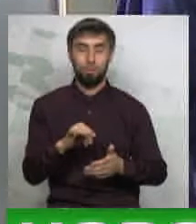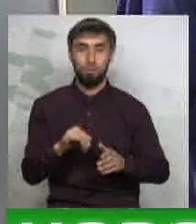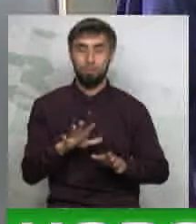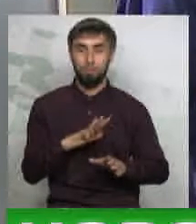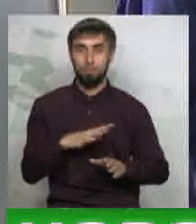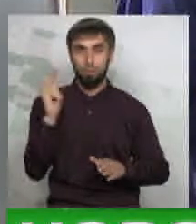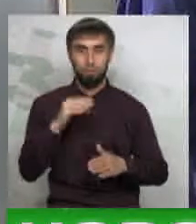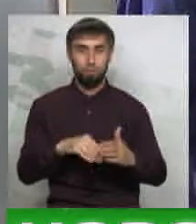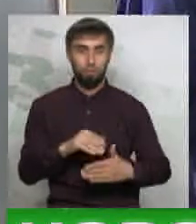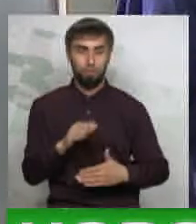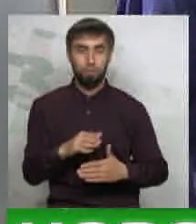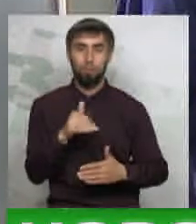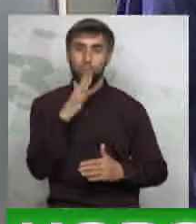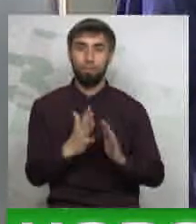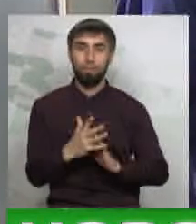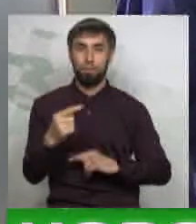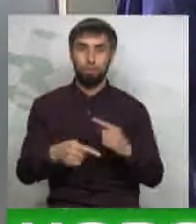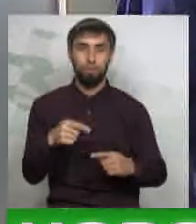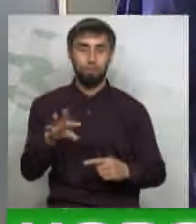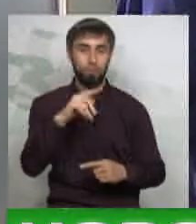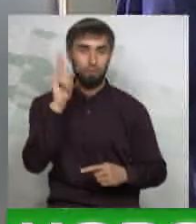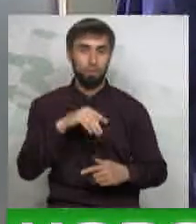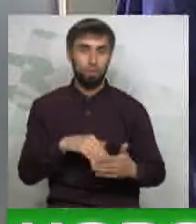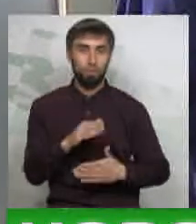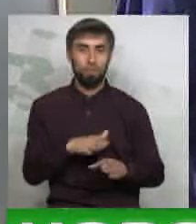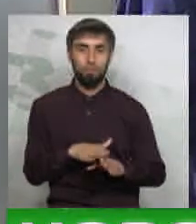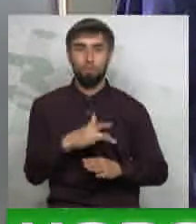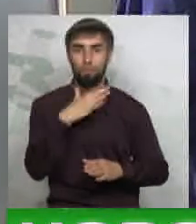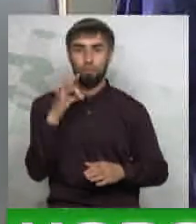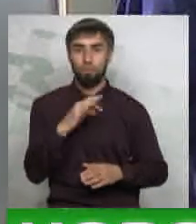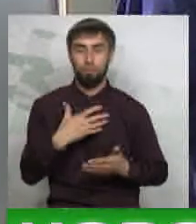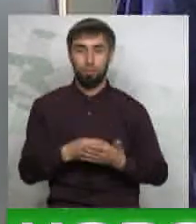подростков, подрастающего поколения, которые знают максимально много о нашей культуре обычаев.